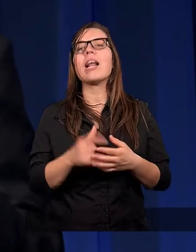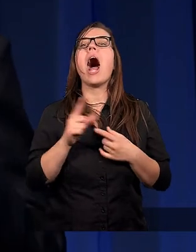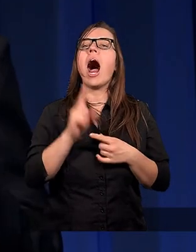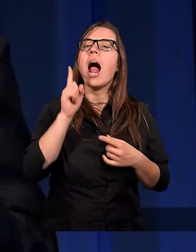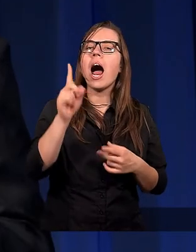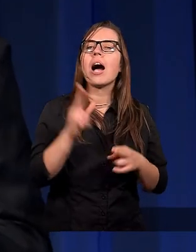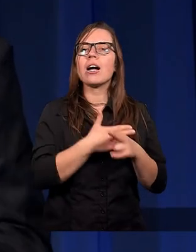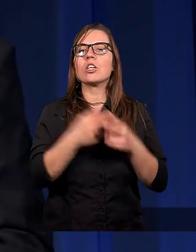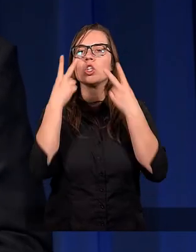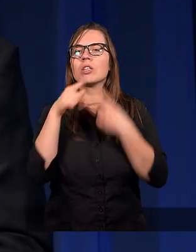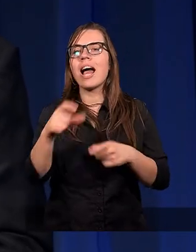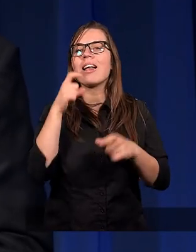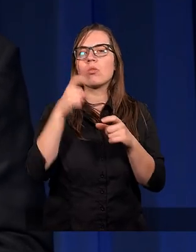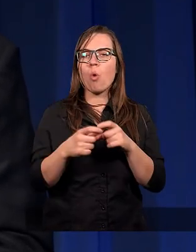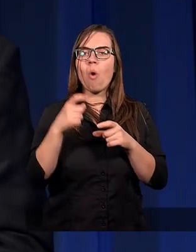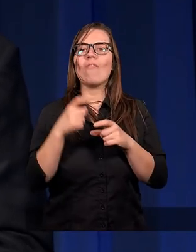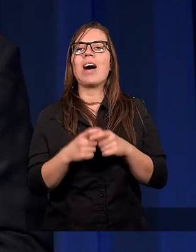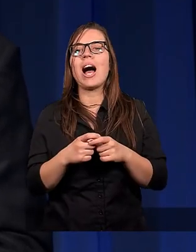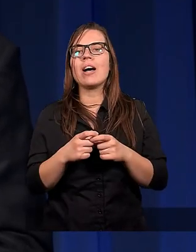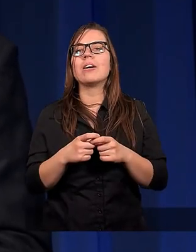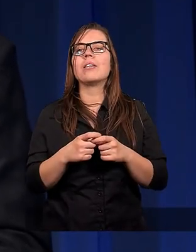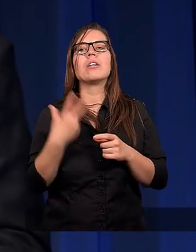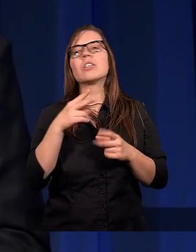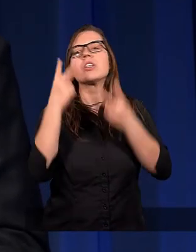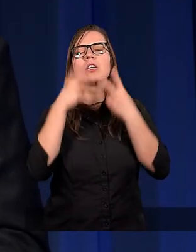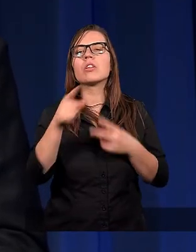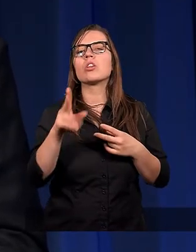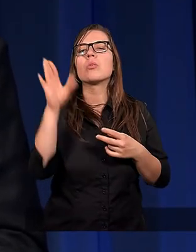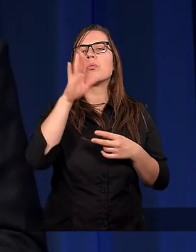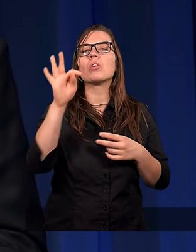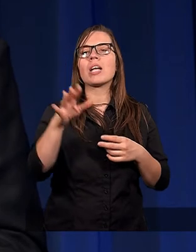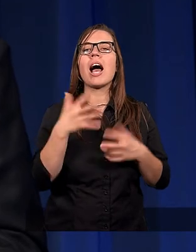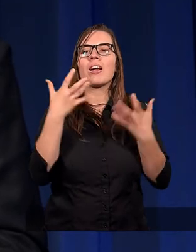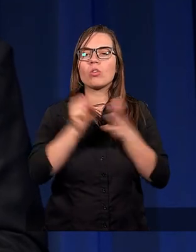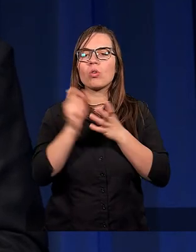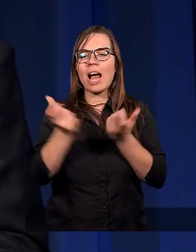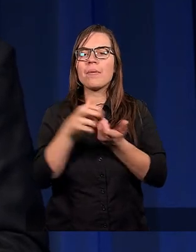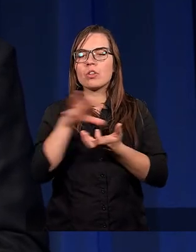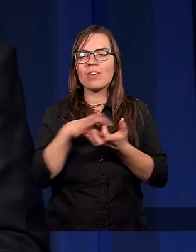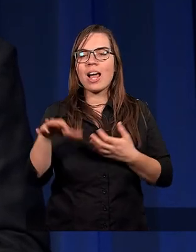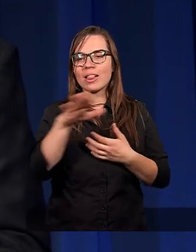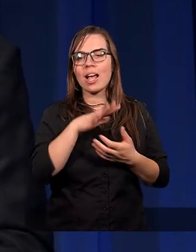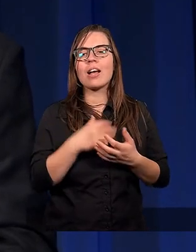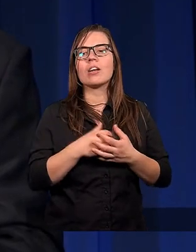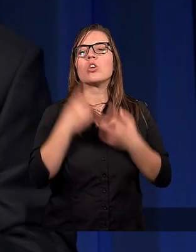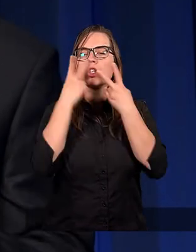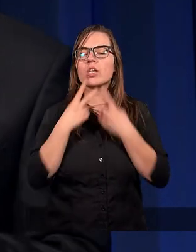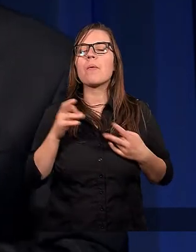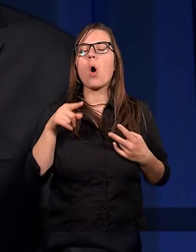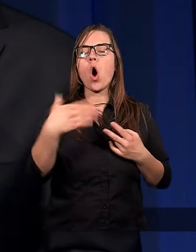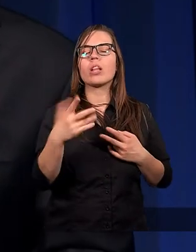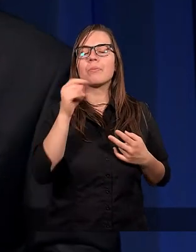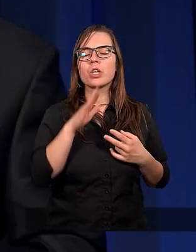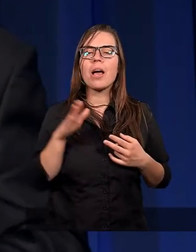Ale kiedy czytamy te słowa, to nie czytamy, żeby Bóg się zwracał do całego świata. Czytamy o tym,